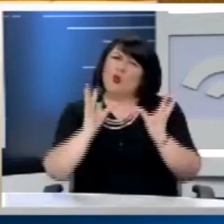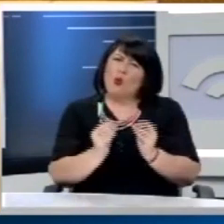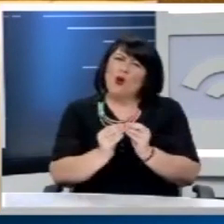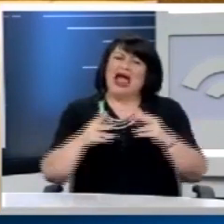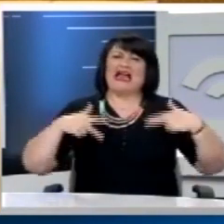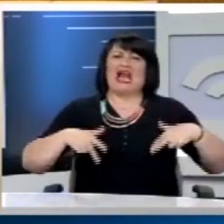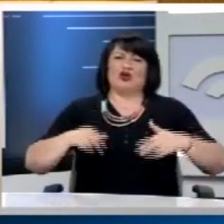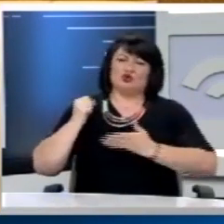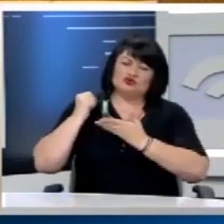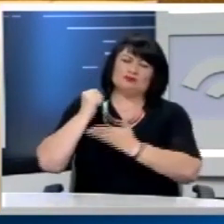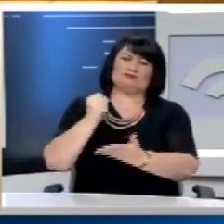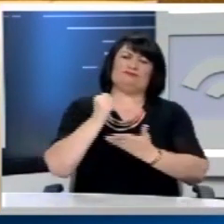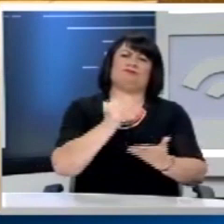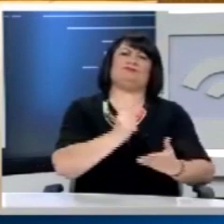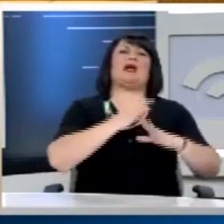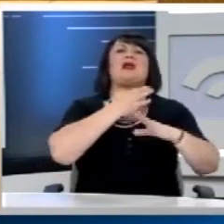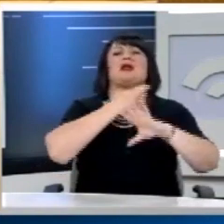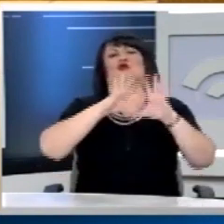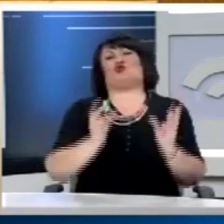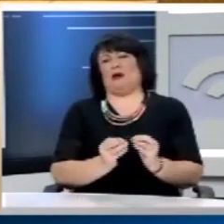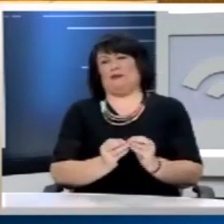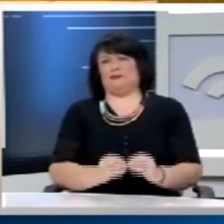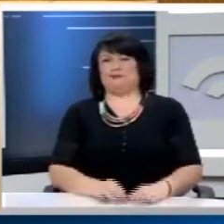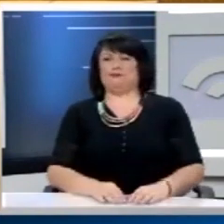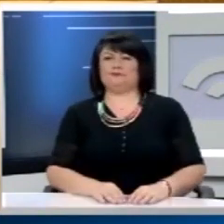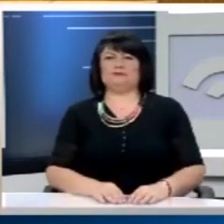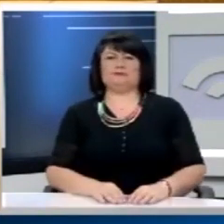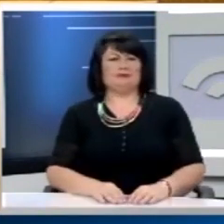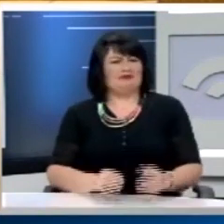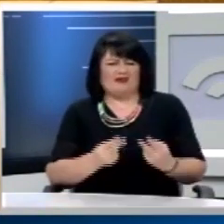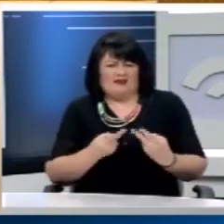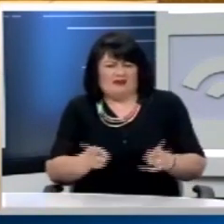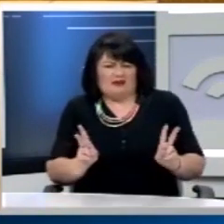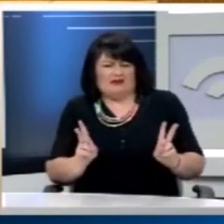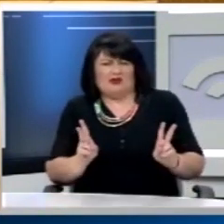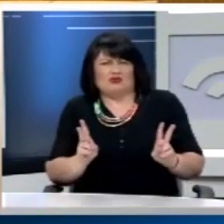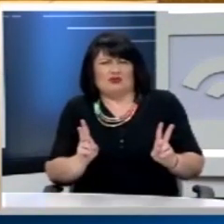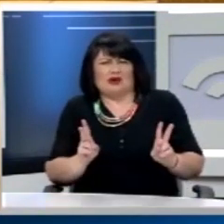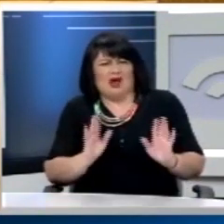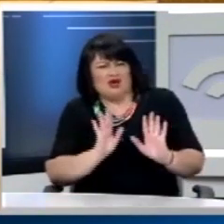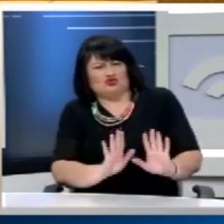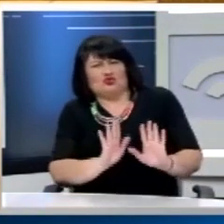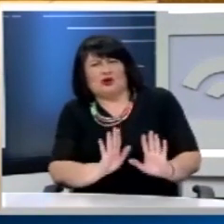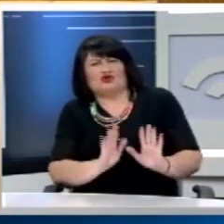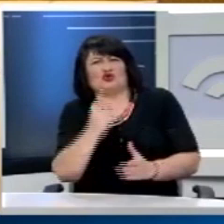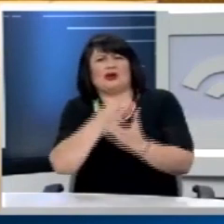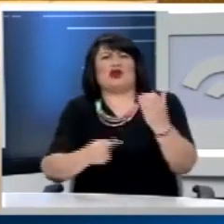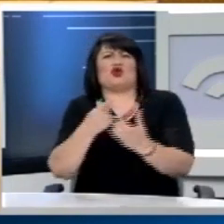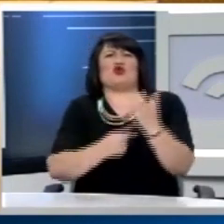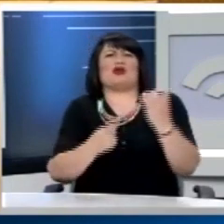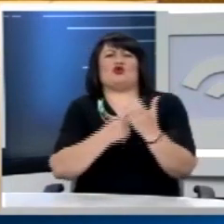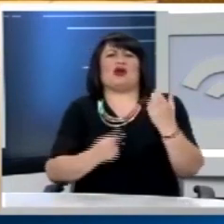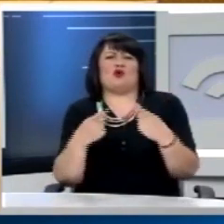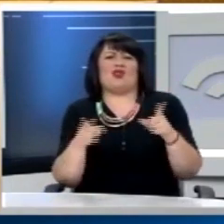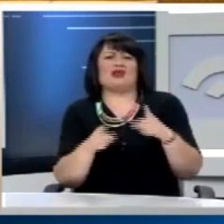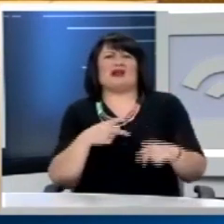χρηματοδότηση που να καλύπτει αυτές τις ανάγκες. Δεν ανεχόμαστε να υπάρχει κανένα κενό σε εκπαιδευτικούς σε όλους τις